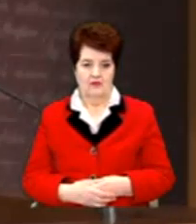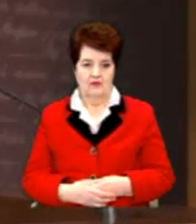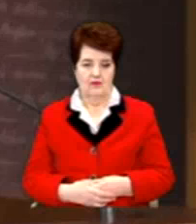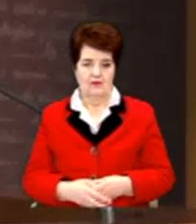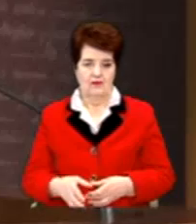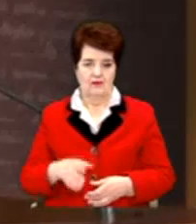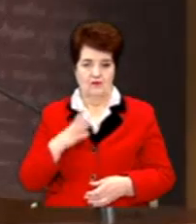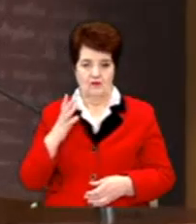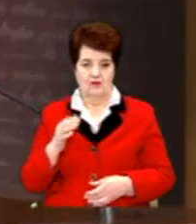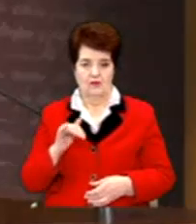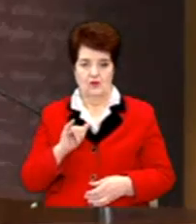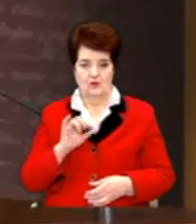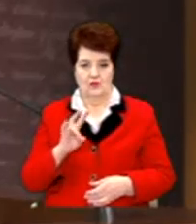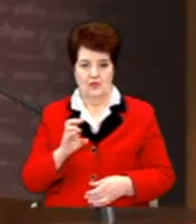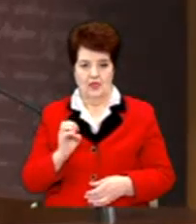it.